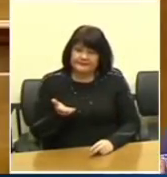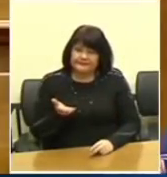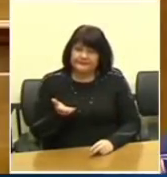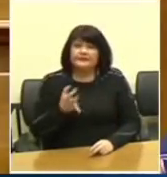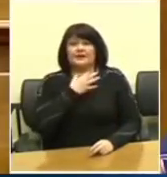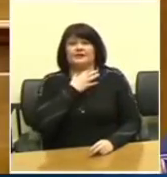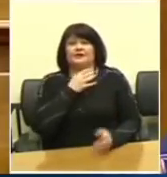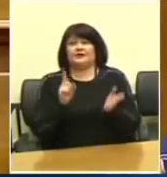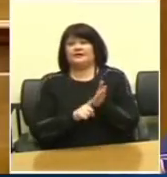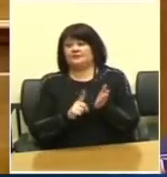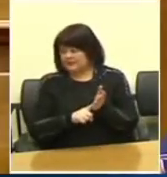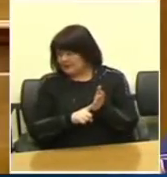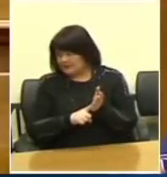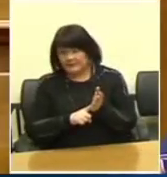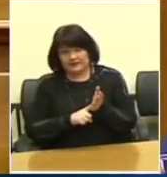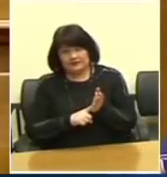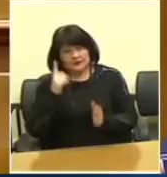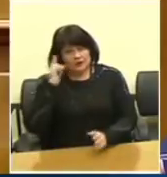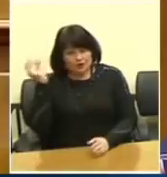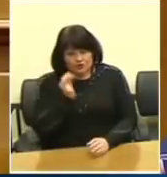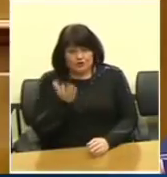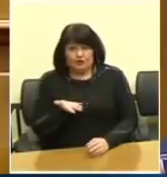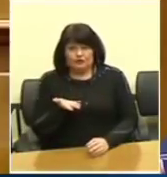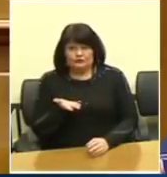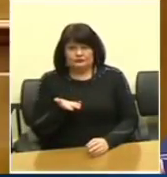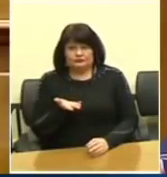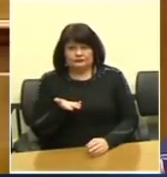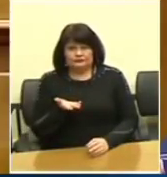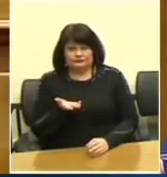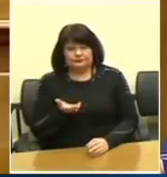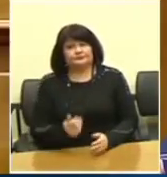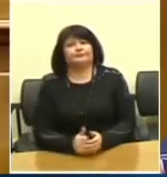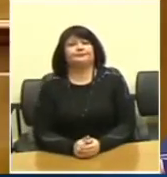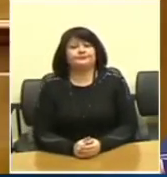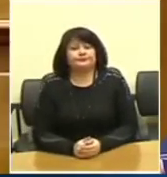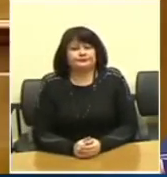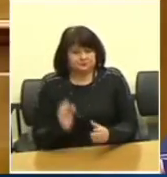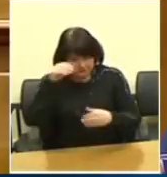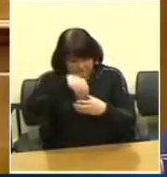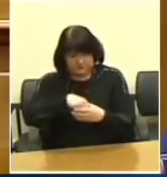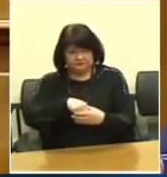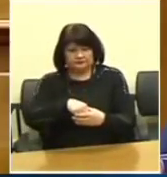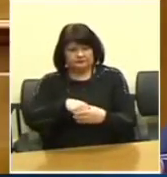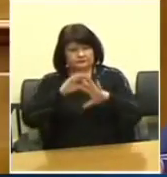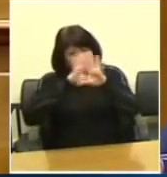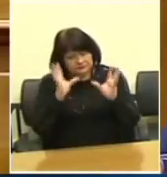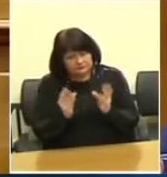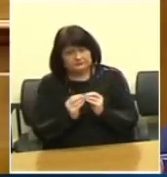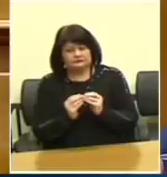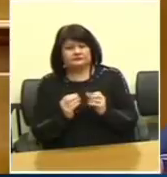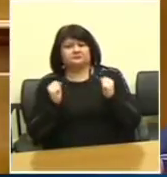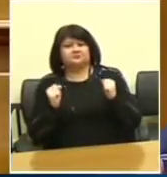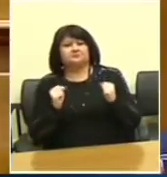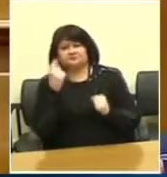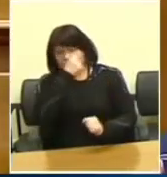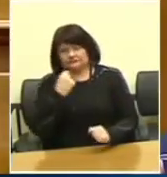βήμα θεσμικού εξυγχρονισμού, στοιχειώδες θα έλεγα, μια παρέμβαση που ολοκληρώνει την έκταση και την ισχύ των ατομικών